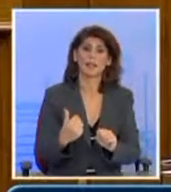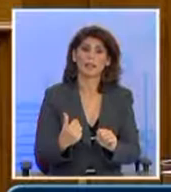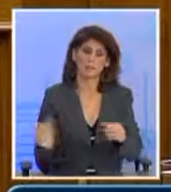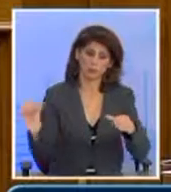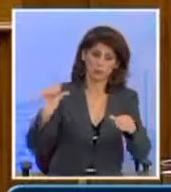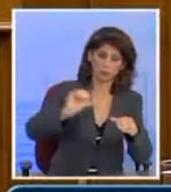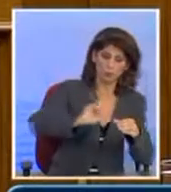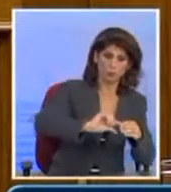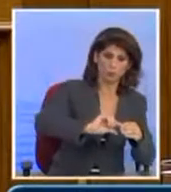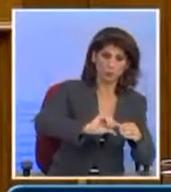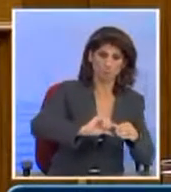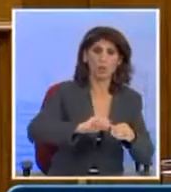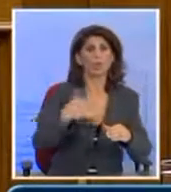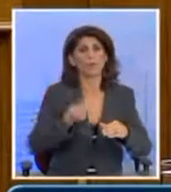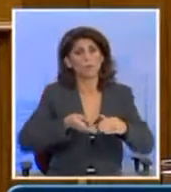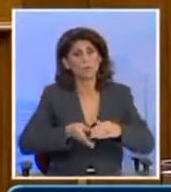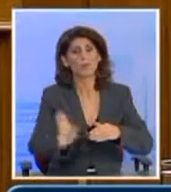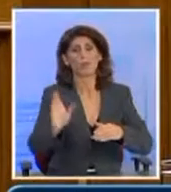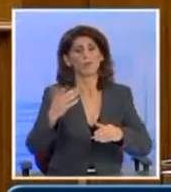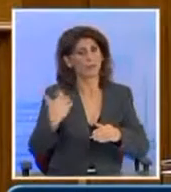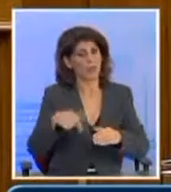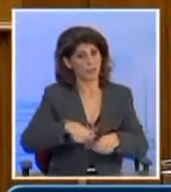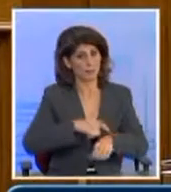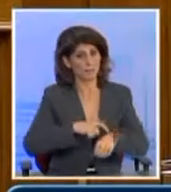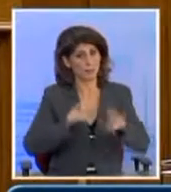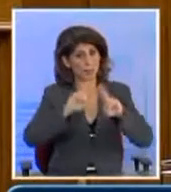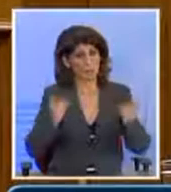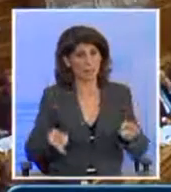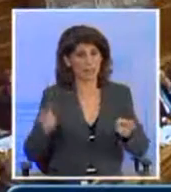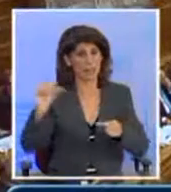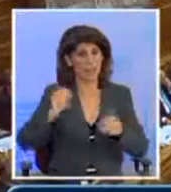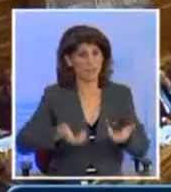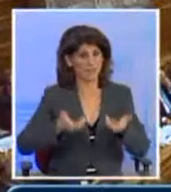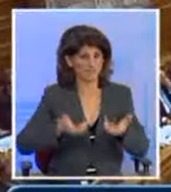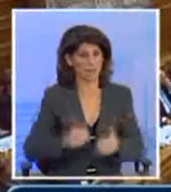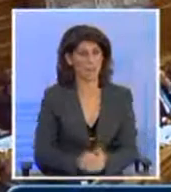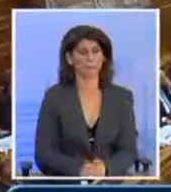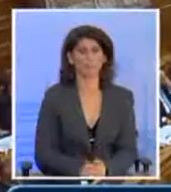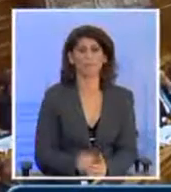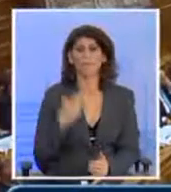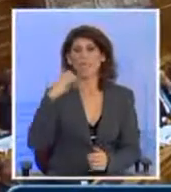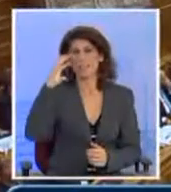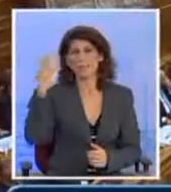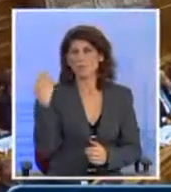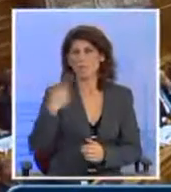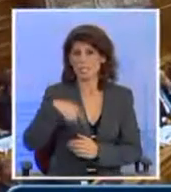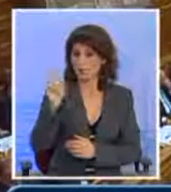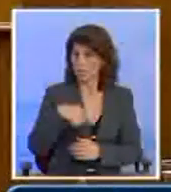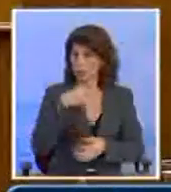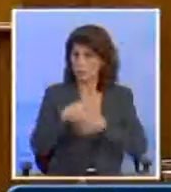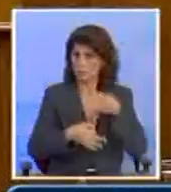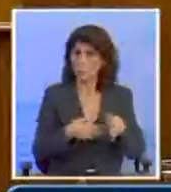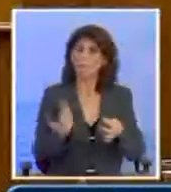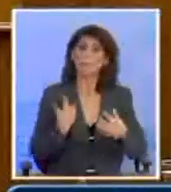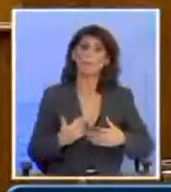εισρωών-εκρωών, που έχει ήδη εγκατασταθεί στα πρατήρια καυσίμων. Θυμίζω ότι όταν μίλησα πριν από λίγες ημέρες,